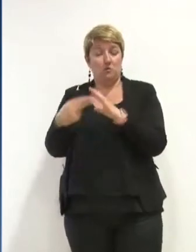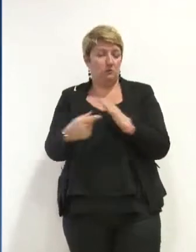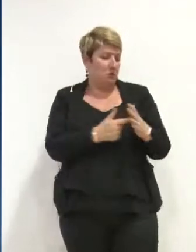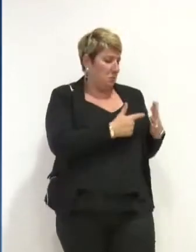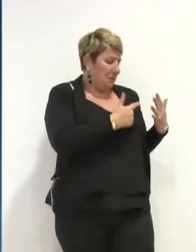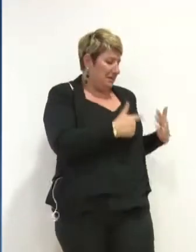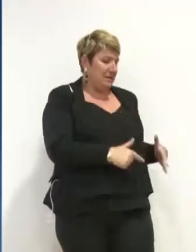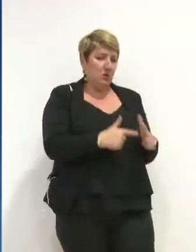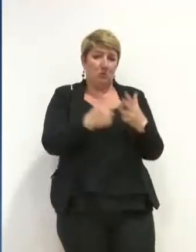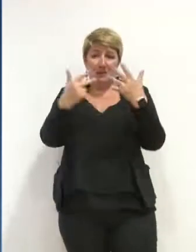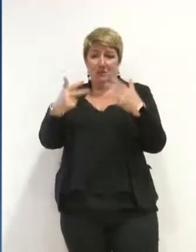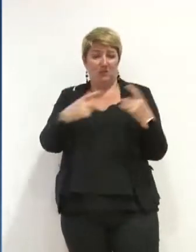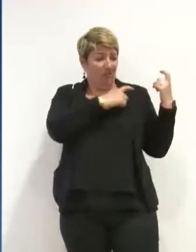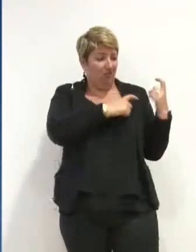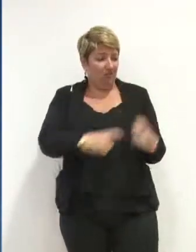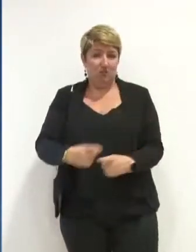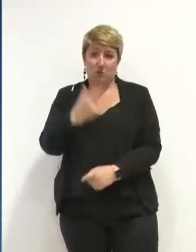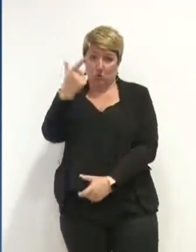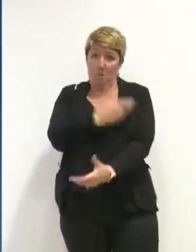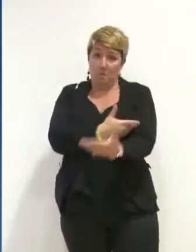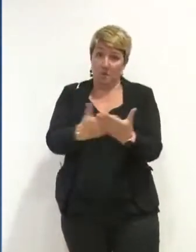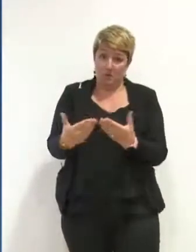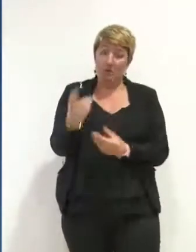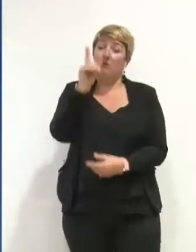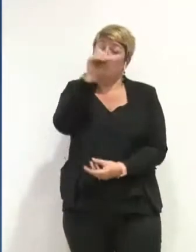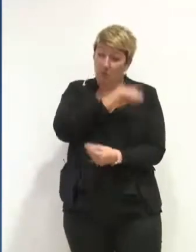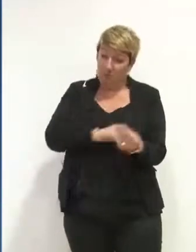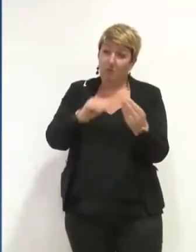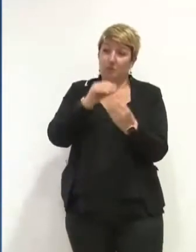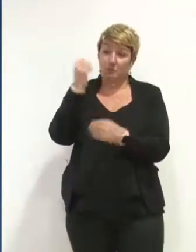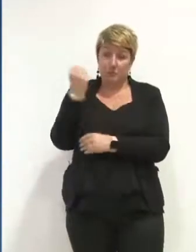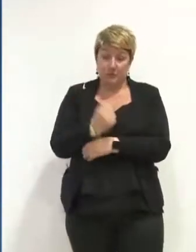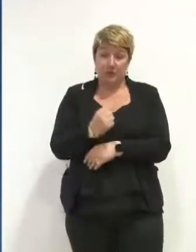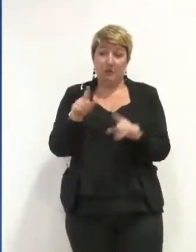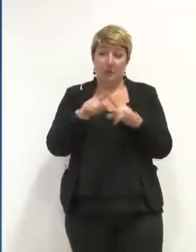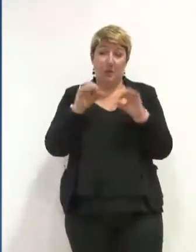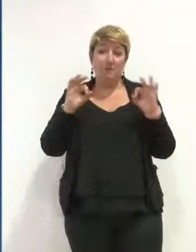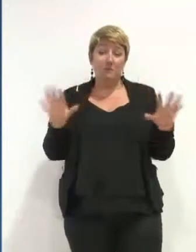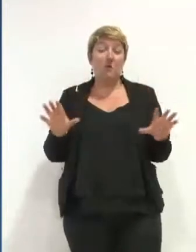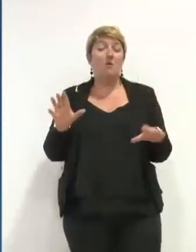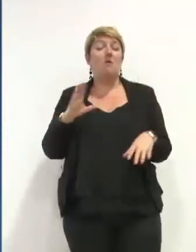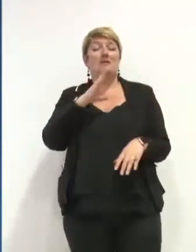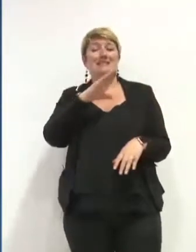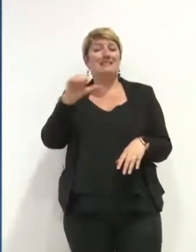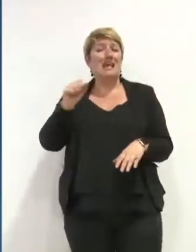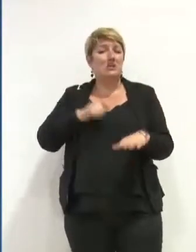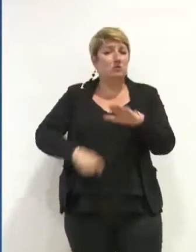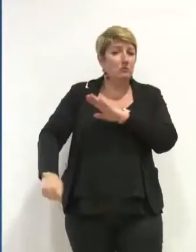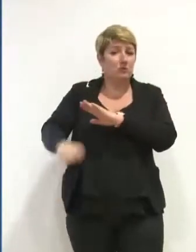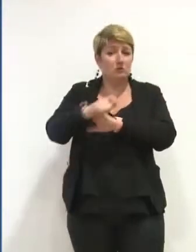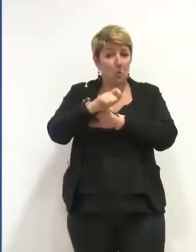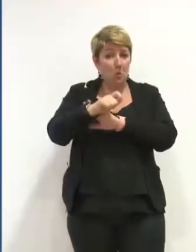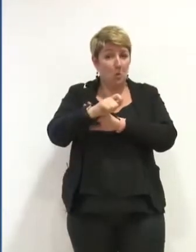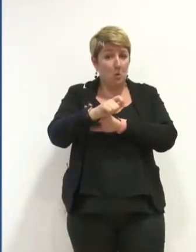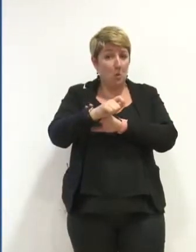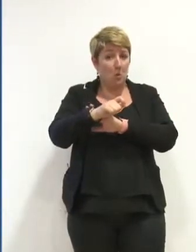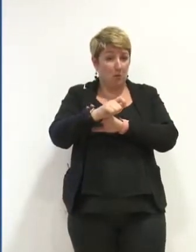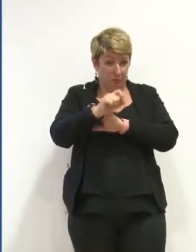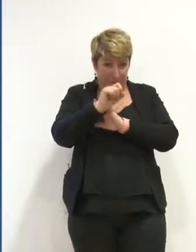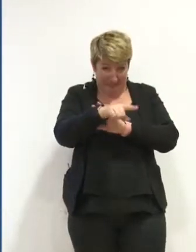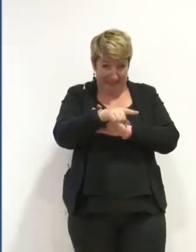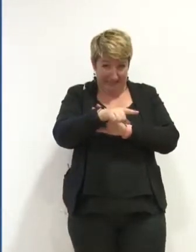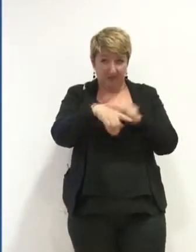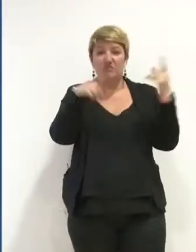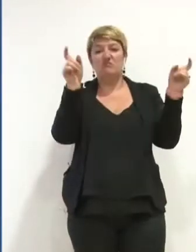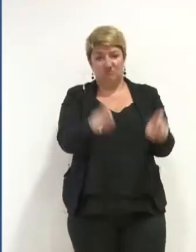CA 2018, et surtout, dans le même temps, les subventions du CCAS ont baissé également.